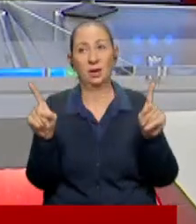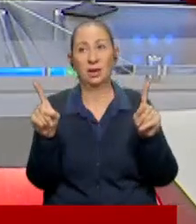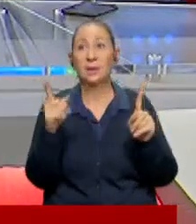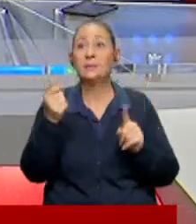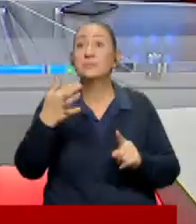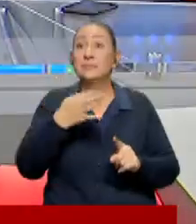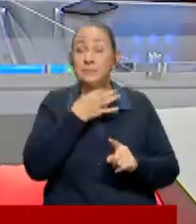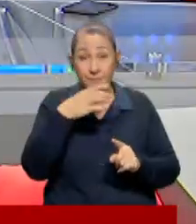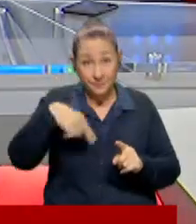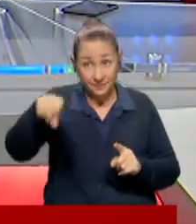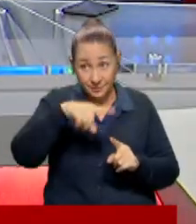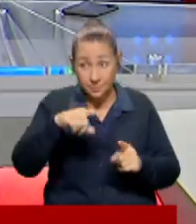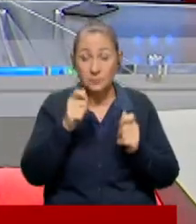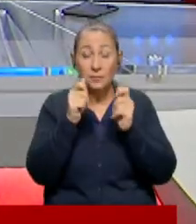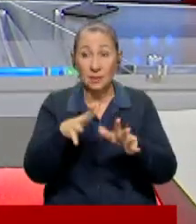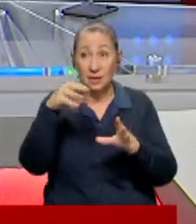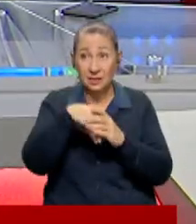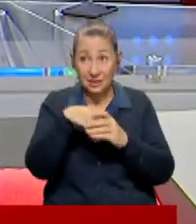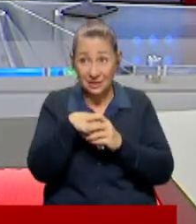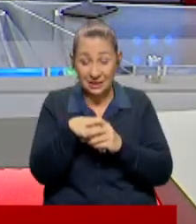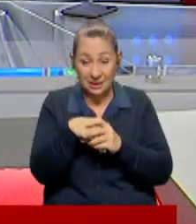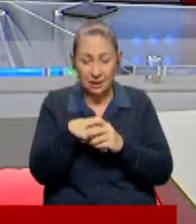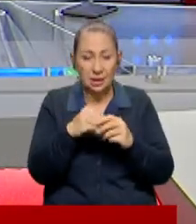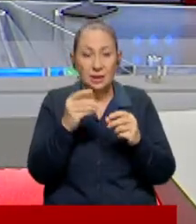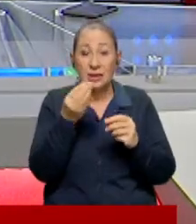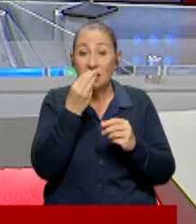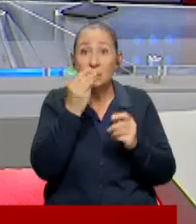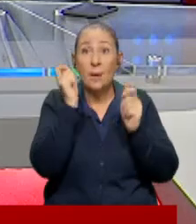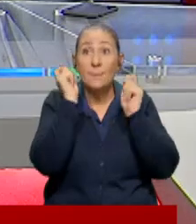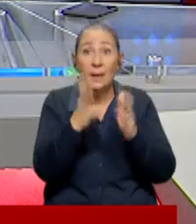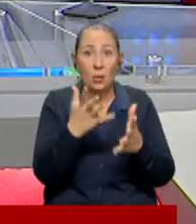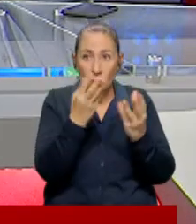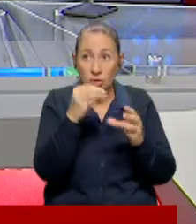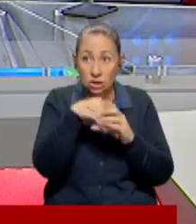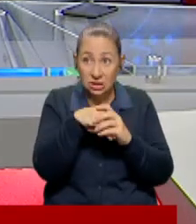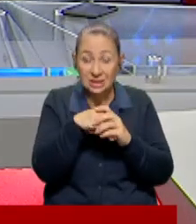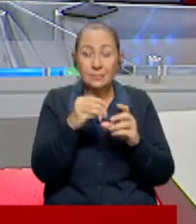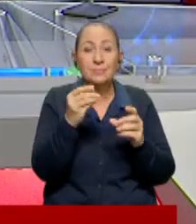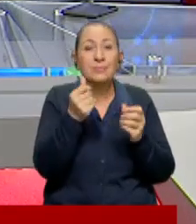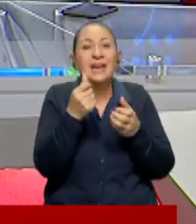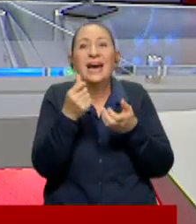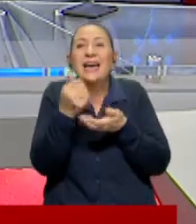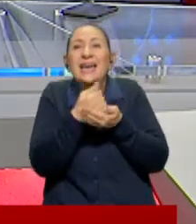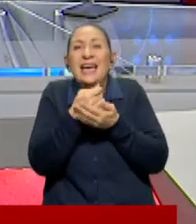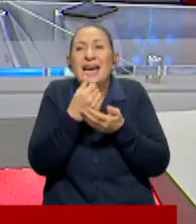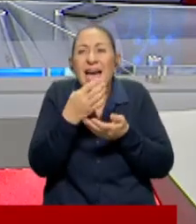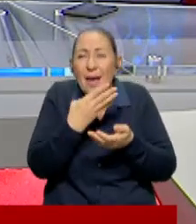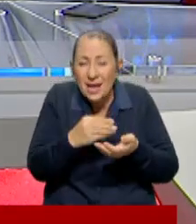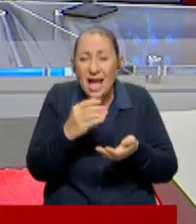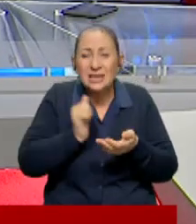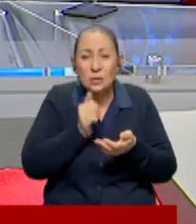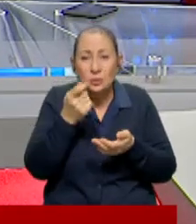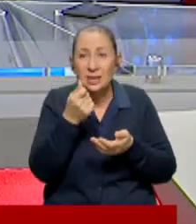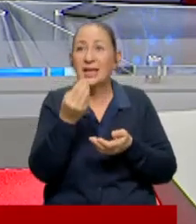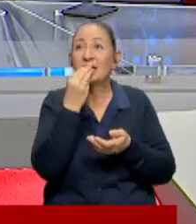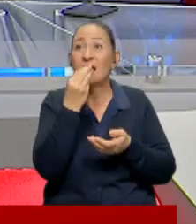Dar gelirlinin harcaması içerisinde gıdanın payı daha yüksek olduğu için dar gelirinin, emeklinin, asgari